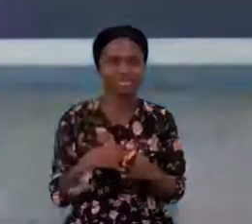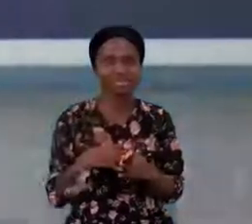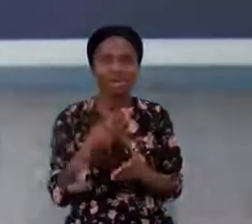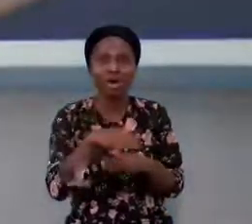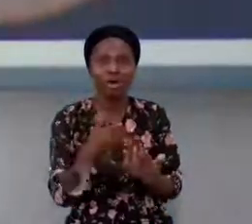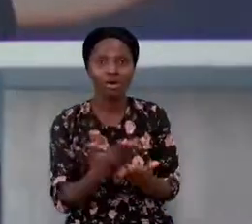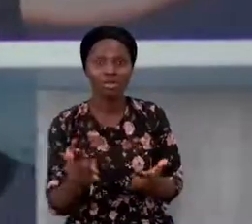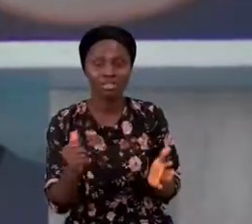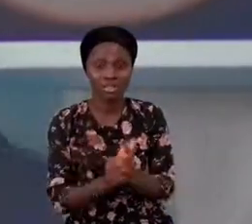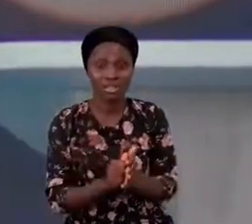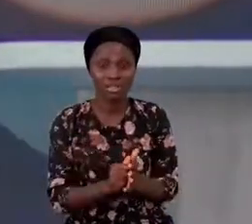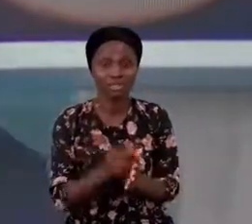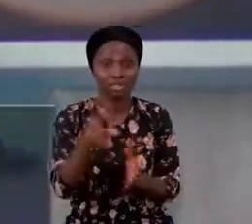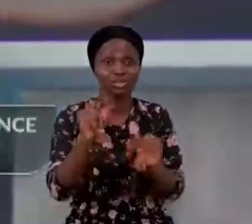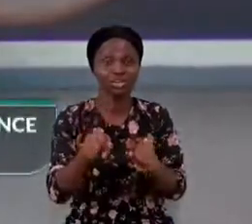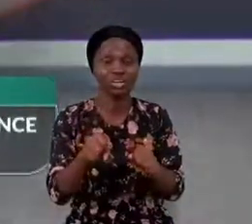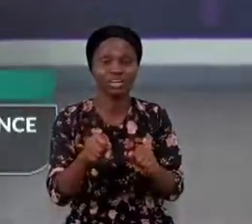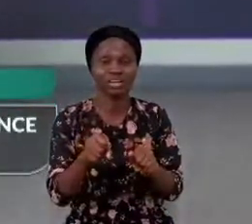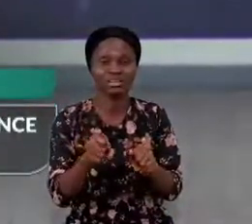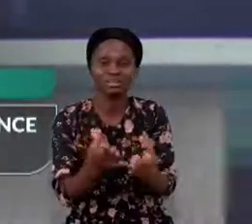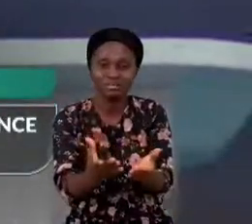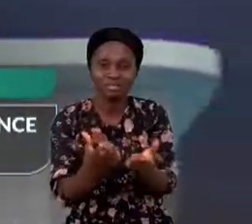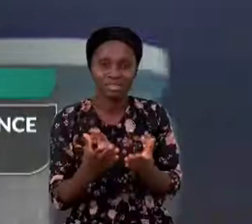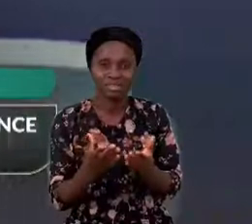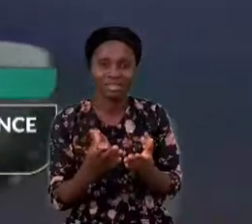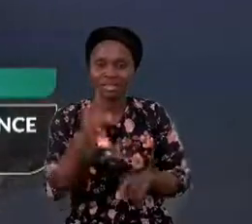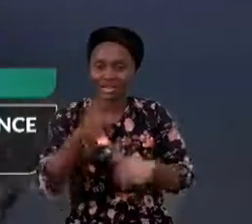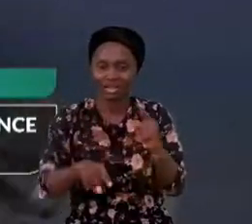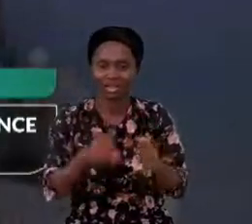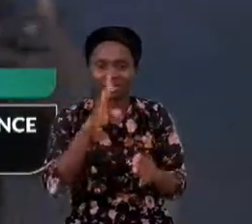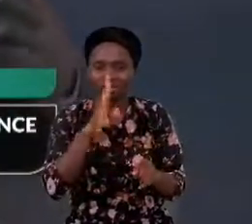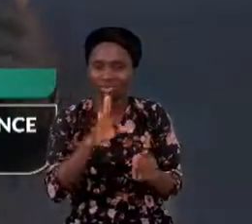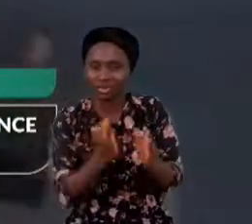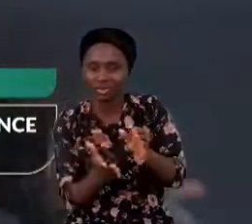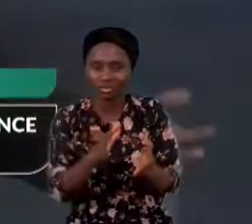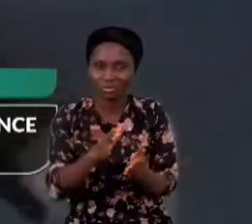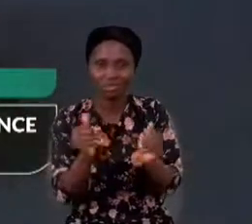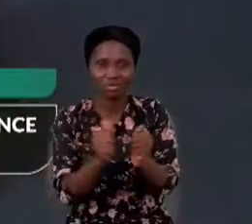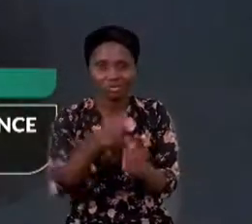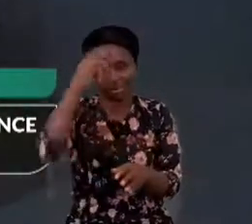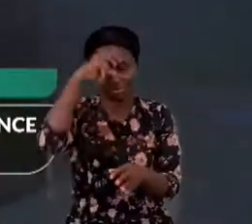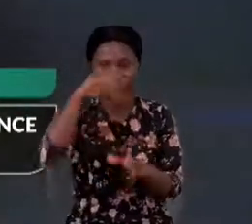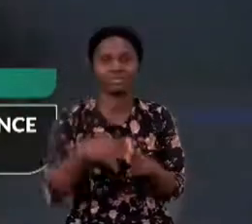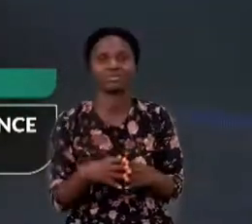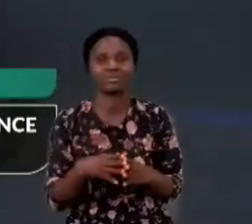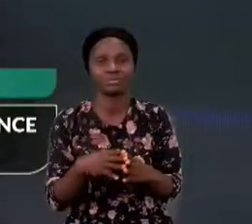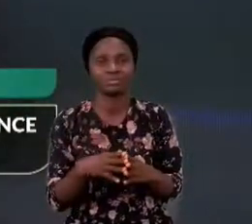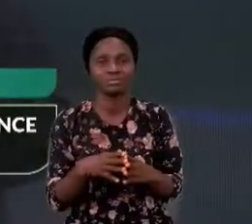Proverbe 22-29. Proverbe 22, verset 29.